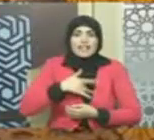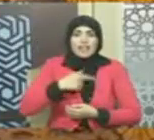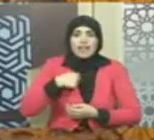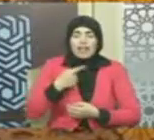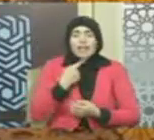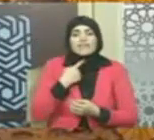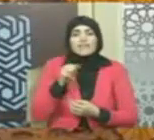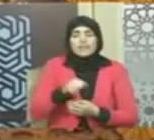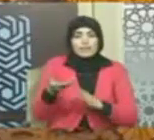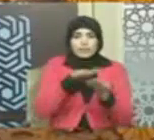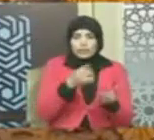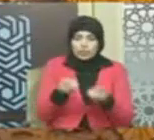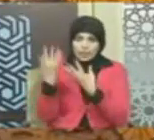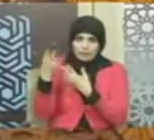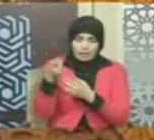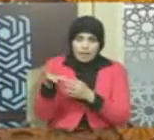فقتل في سبيلك